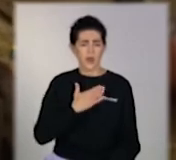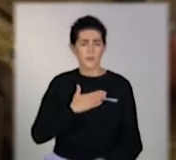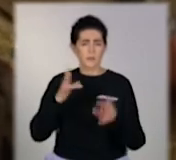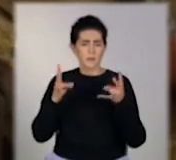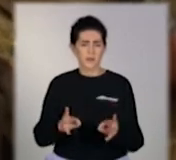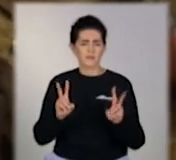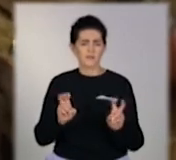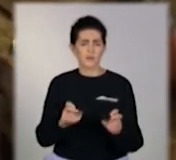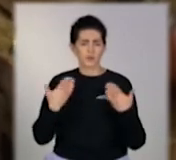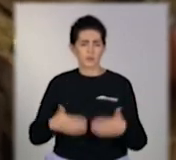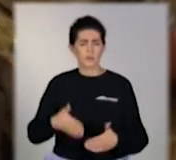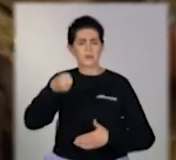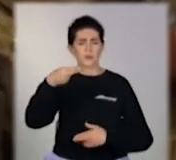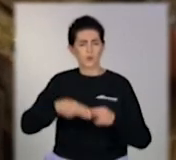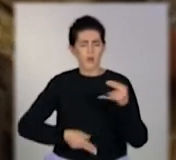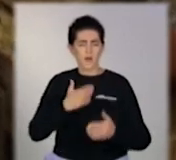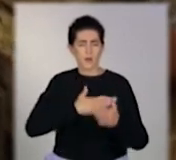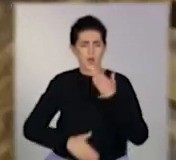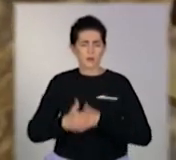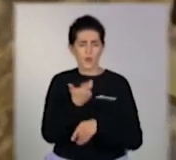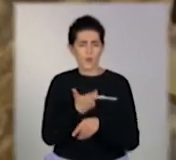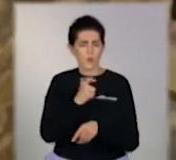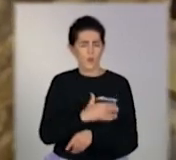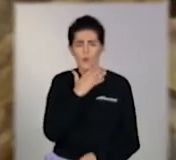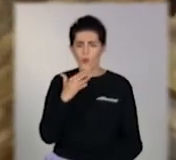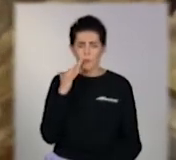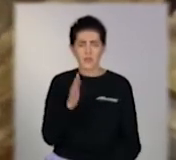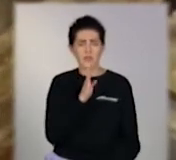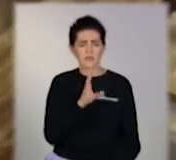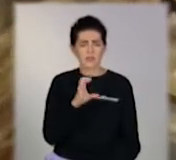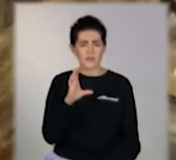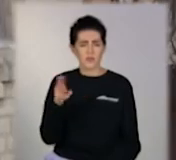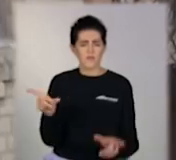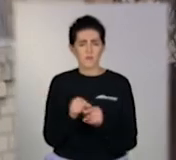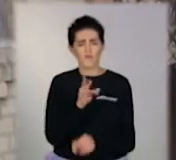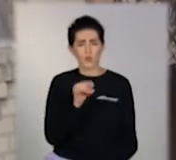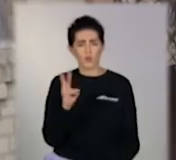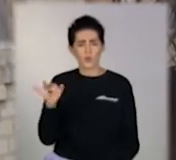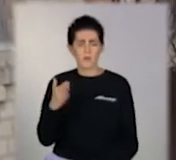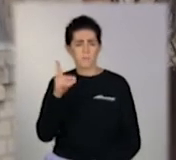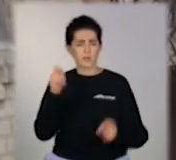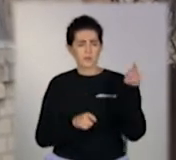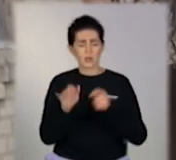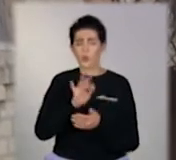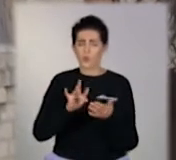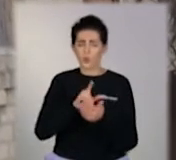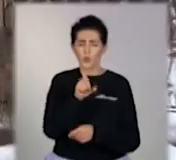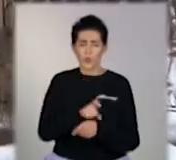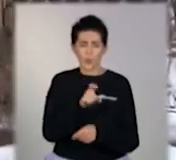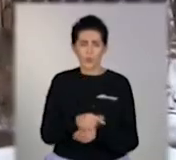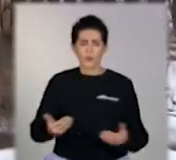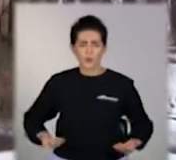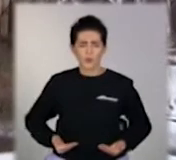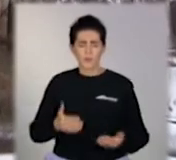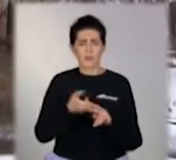заканчиваются. Радості дуже багато. Пані Світлана з онуками – переселенці з Донецька. Нині живуть у